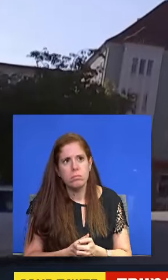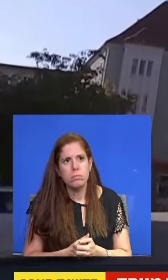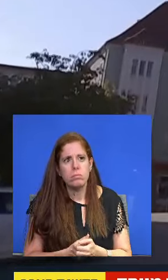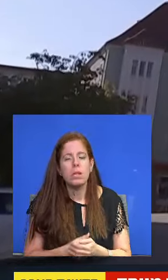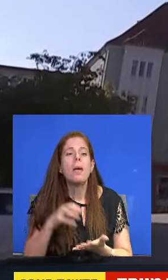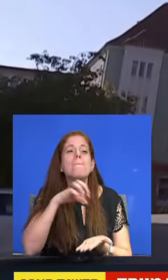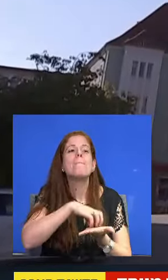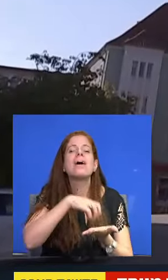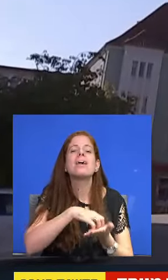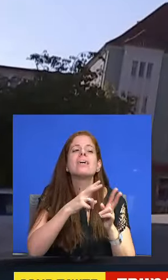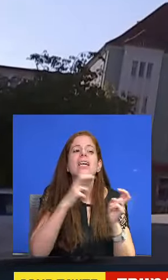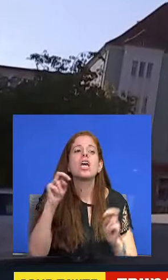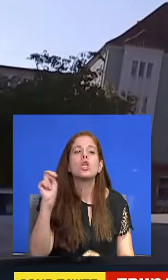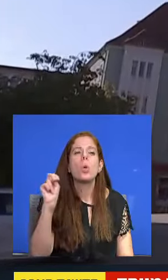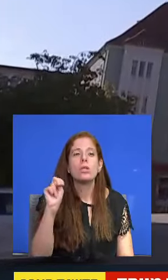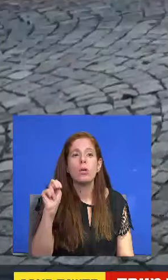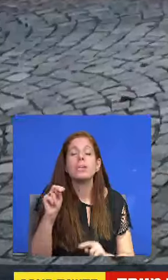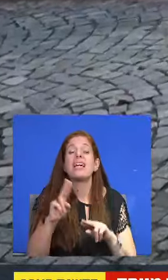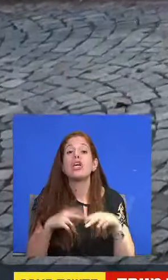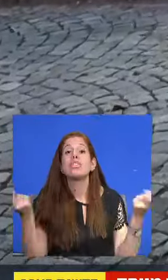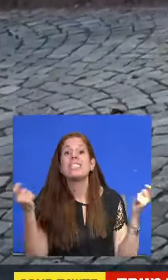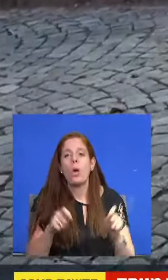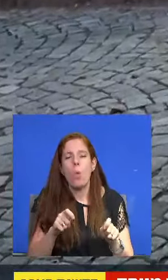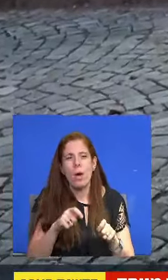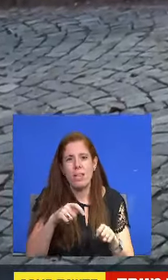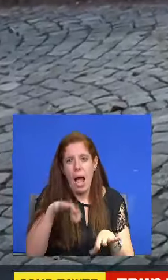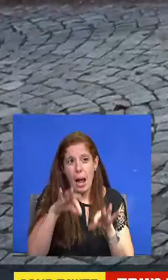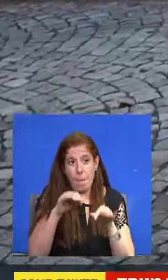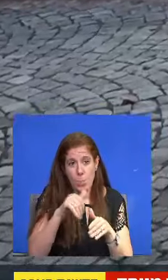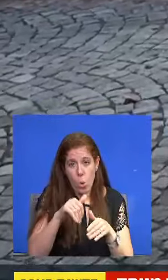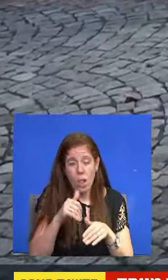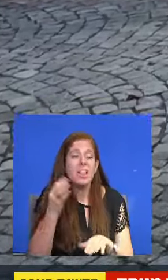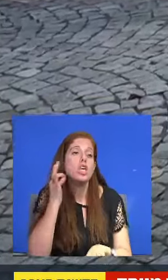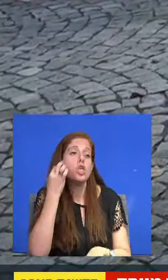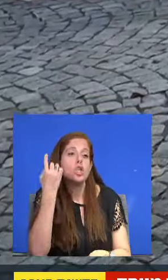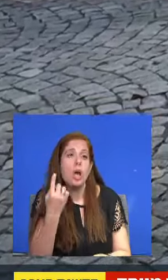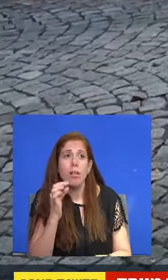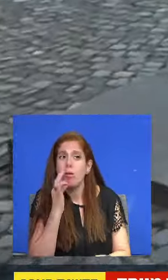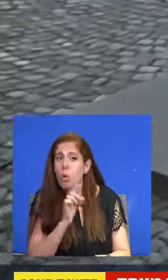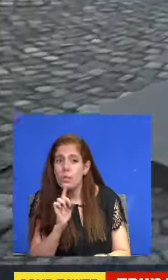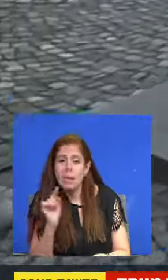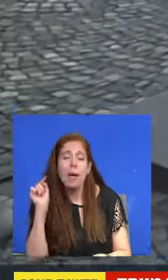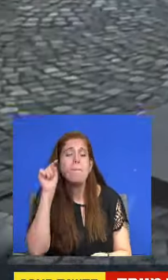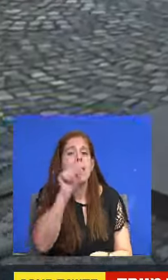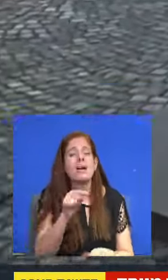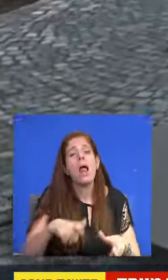מרכז העיר נורדהאוזן לאחר סגירת הקלפיות. איש אחד, לא צעיר בכלל, עושה דרכו באיטיות אל בניין העירייה.